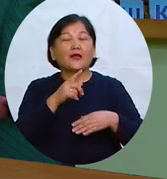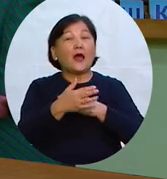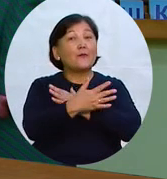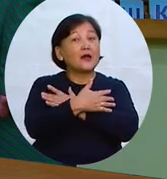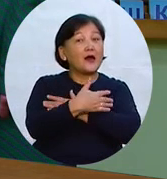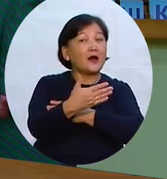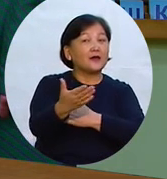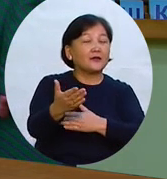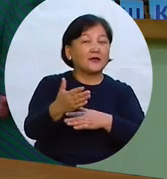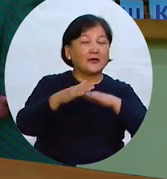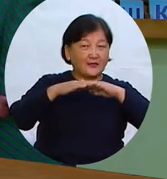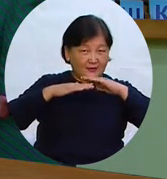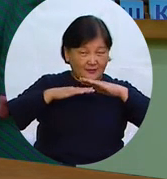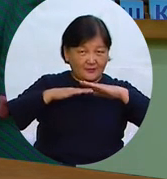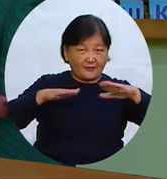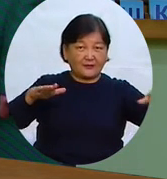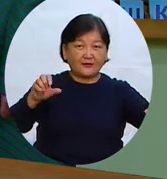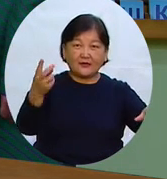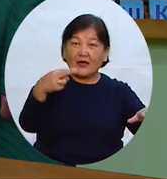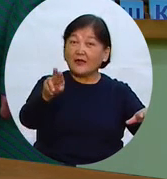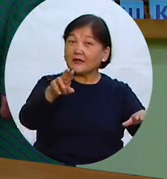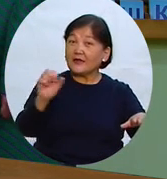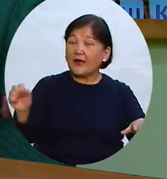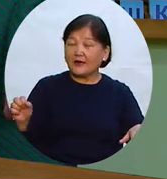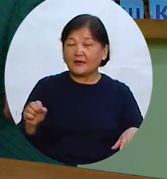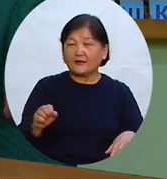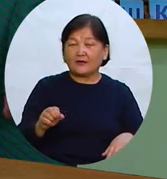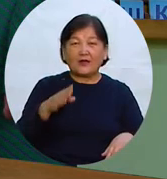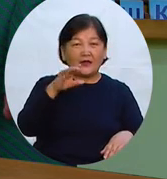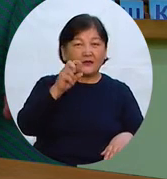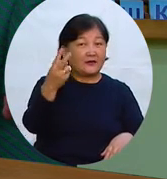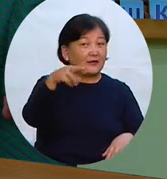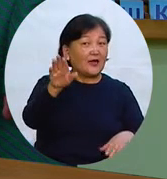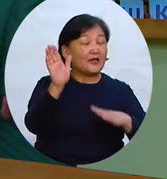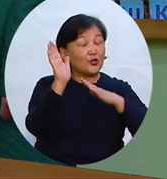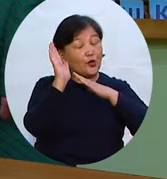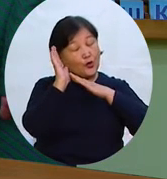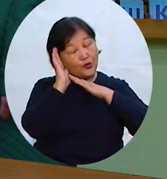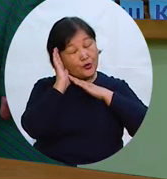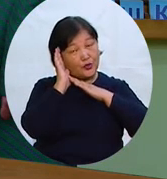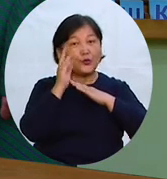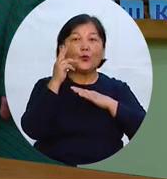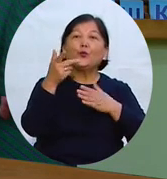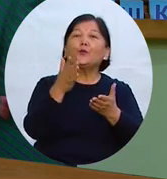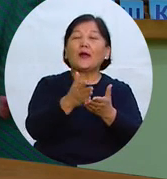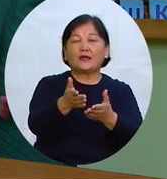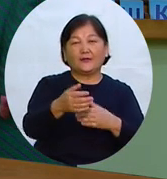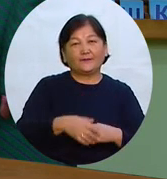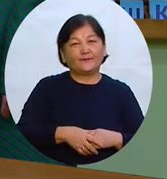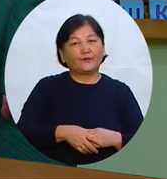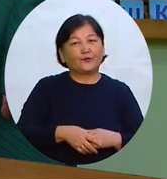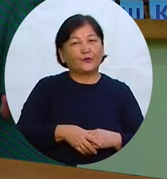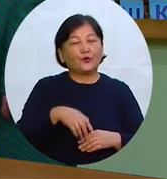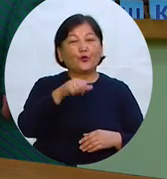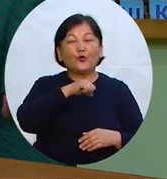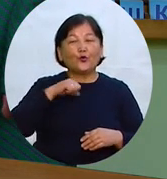гэж байгаа. Энэ талдаан гэдэг нь эзэн таматуулахын нөхцлөөр талт хонно гэлгүйгээр талдаа хонно. Энд яаж вэ? Өөр